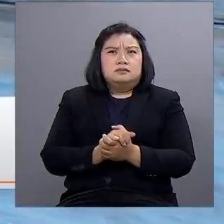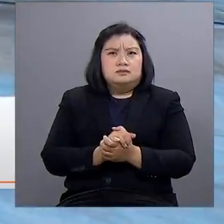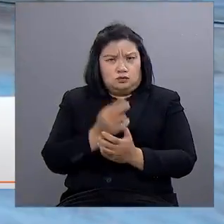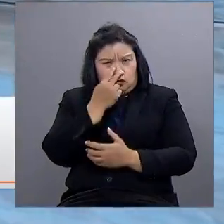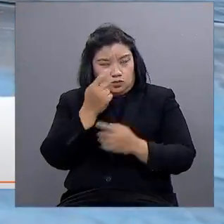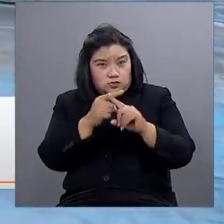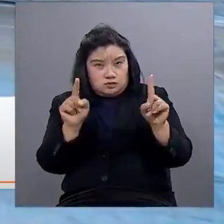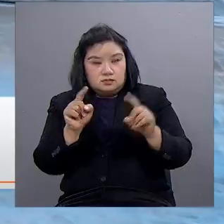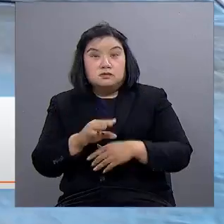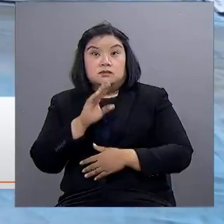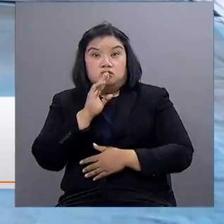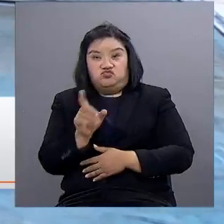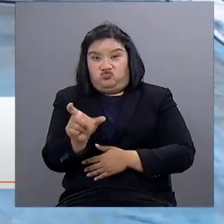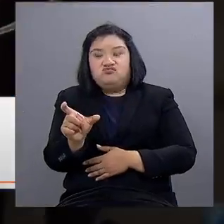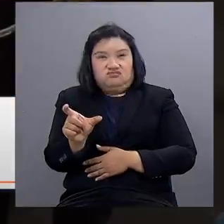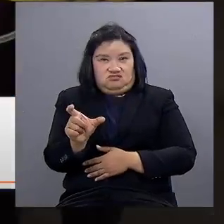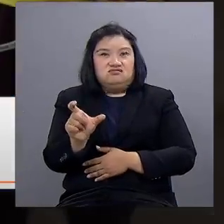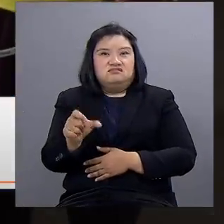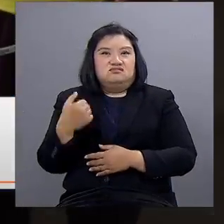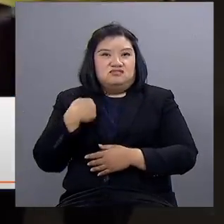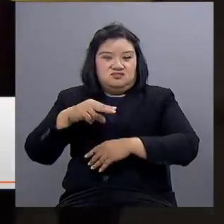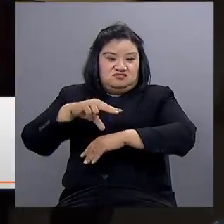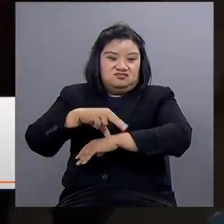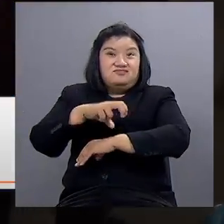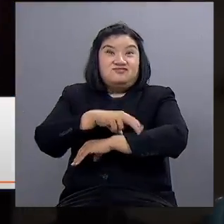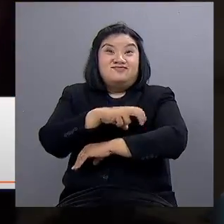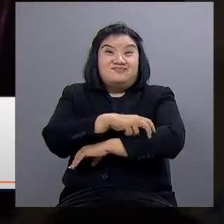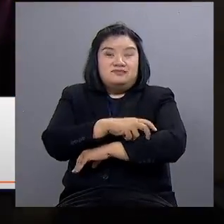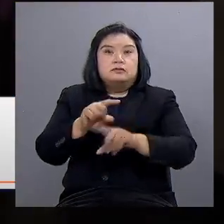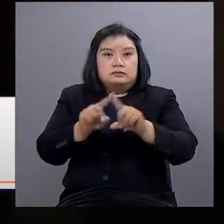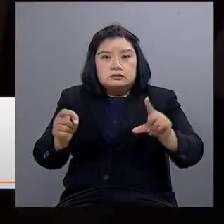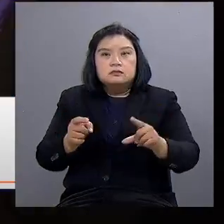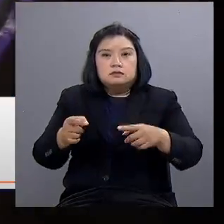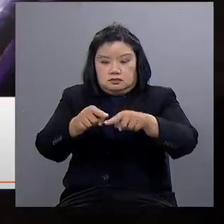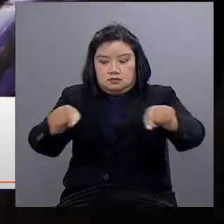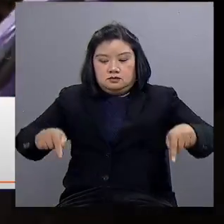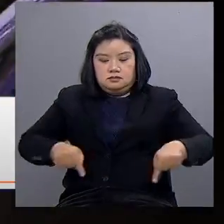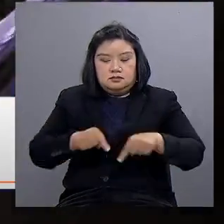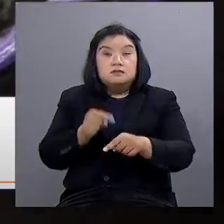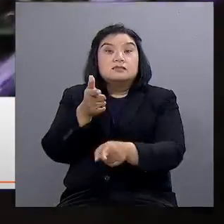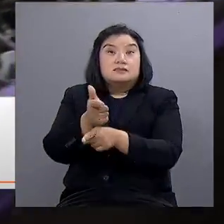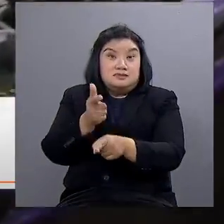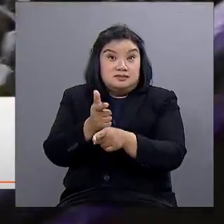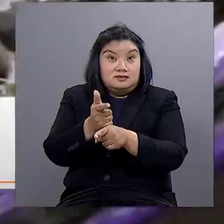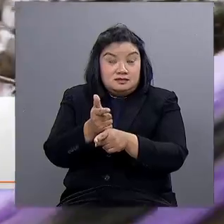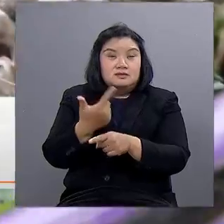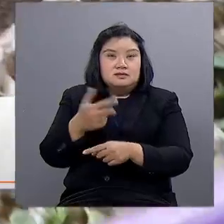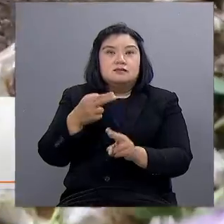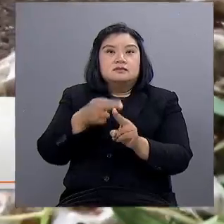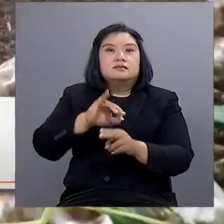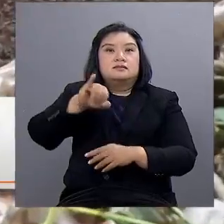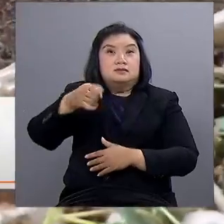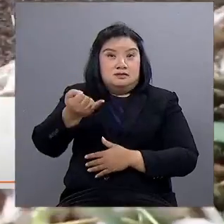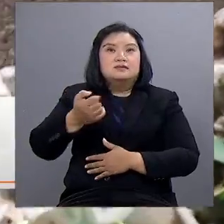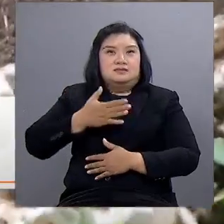ใหญ่ๆหน่อยนะนี่คือบรรดาจิ้งหรีดที่ถูกเลี้ยงอยู่ในบ่อเลี้ยงจิ้งหรีดที่บ้านของคุณใจพลเสน